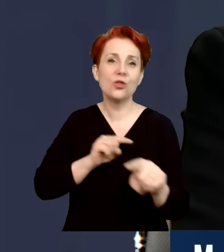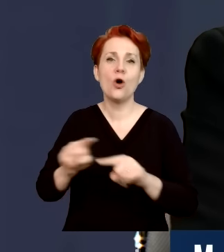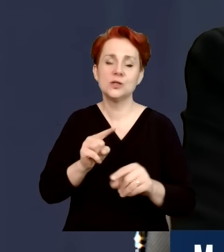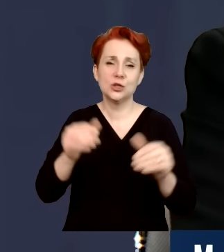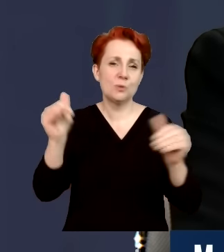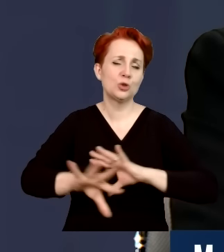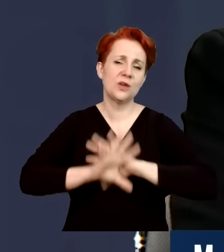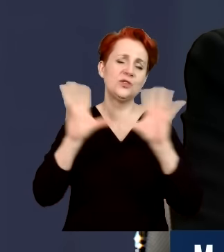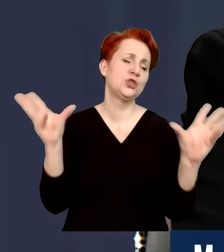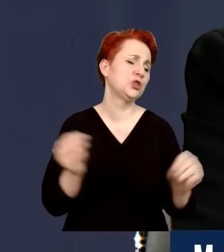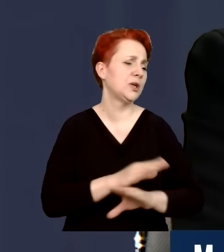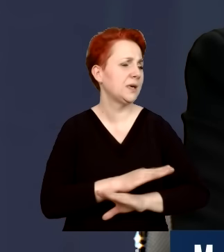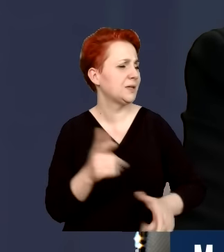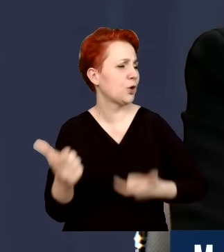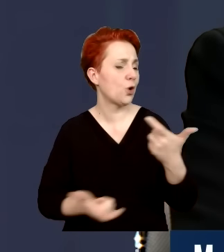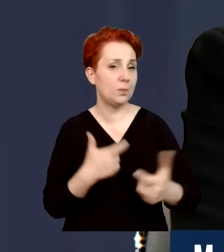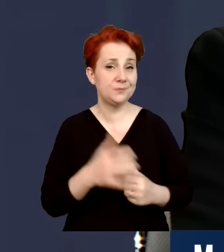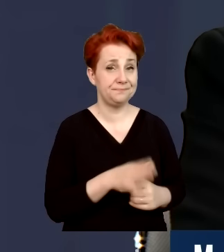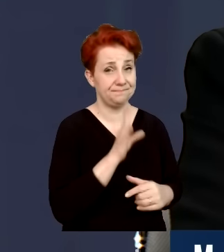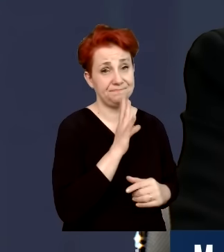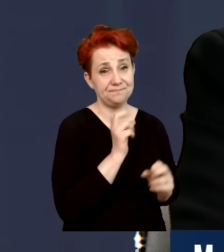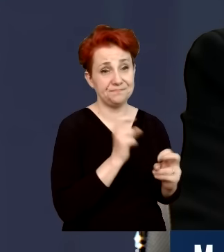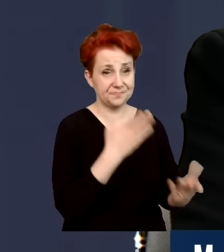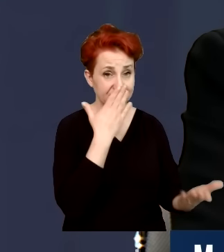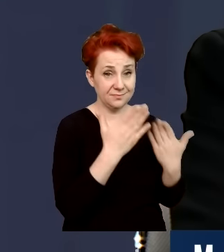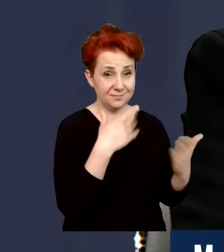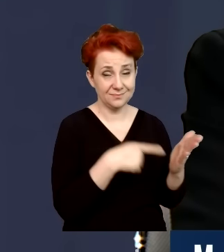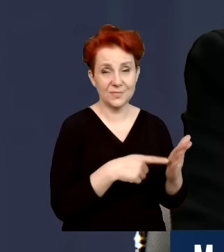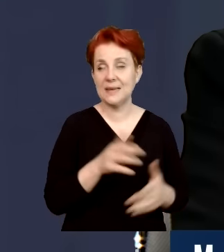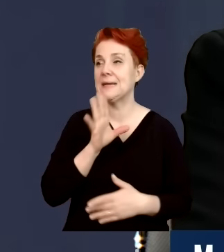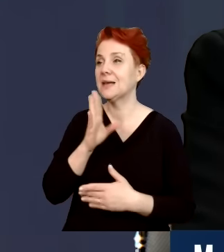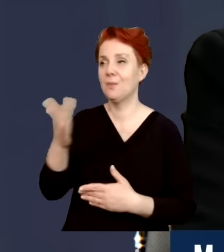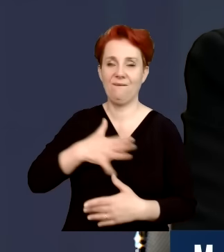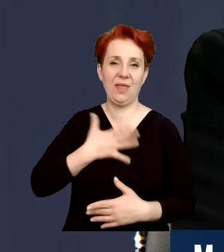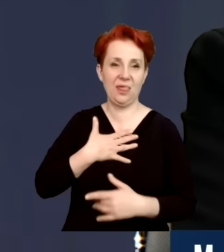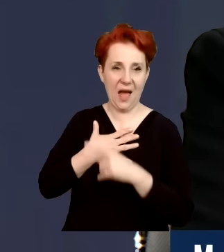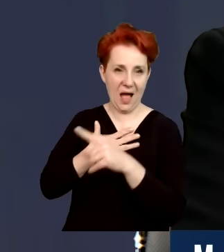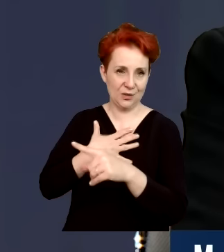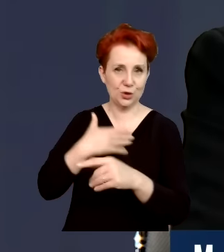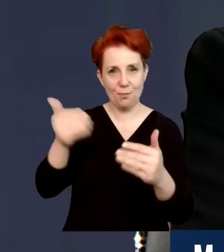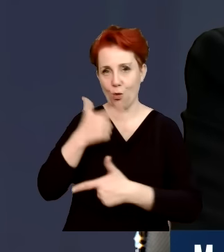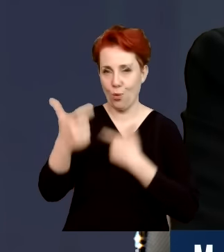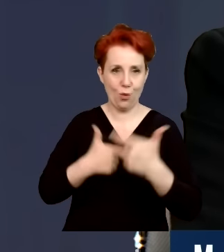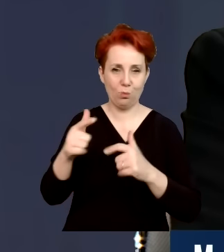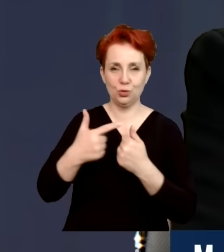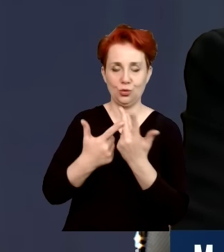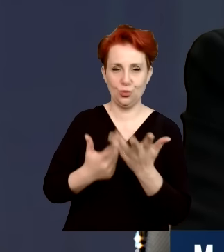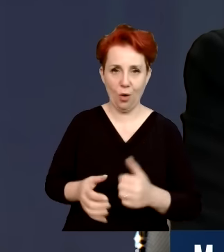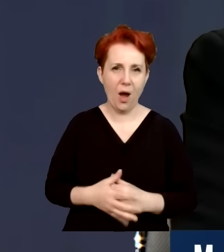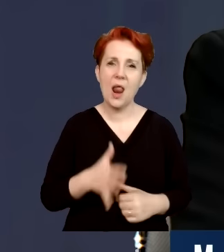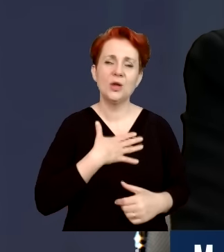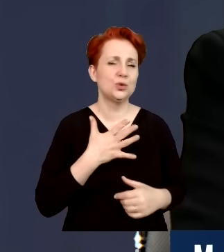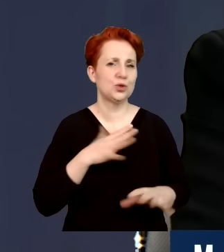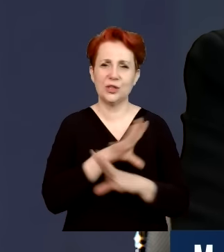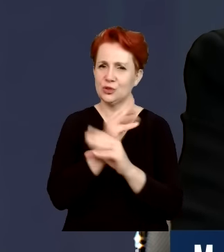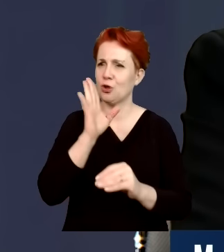absolutnie wszystkiego, no, łamać tak konstytucję, wygląda, nie ustawę. No, takim się chyba wydaje, ale to szybko według mnie zostanie zweryfikowane,